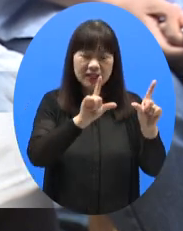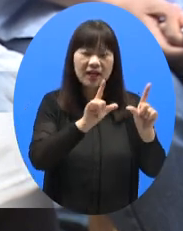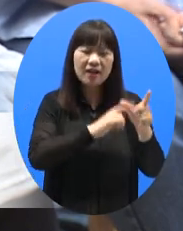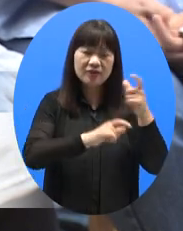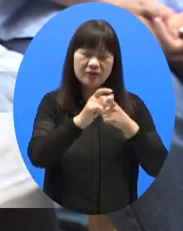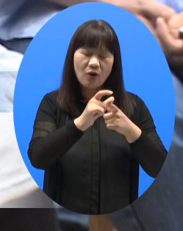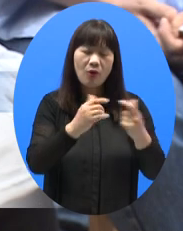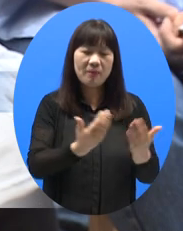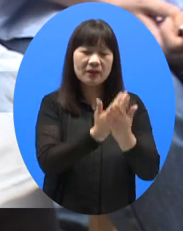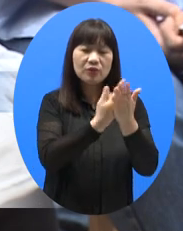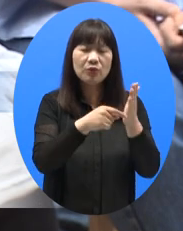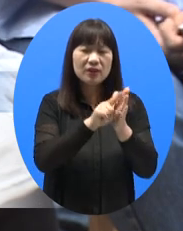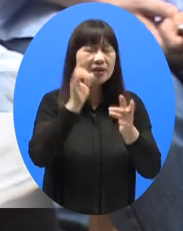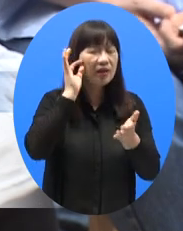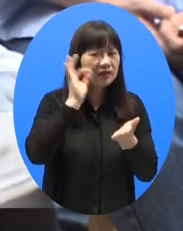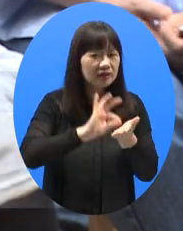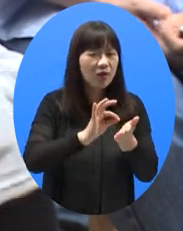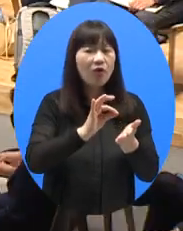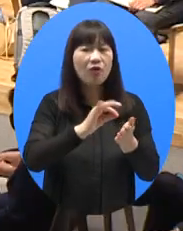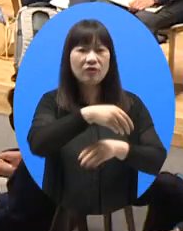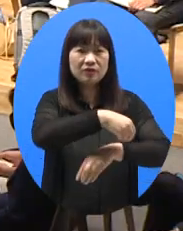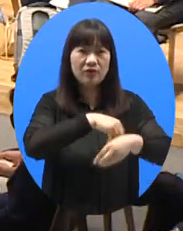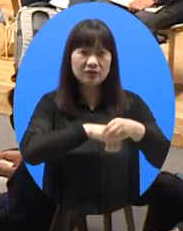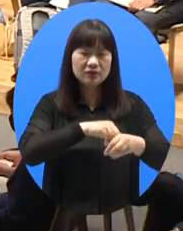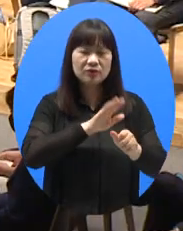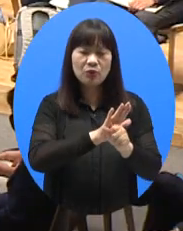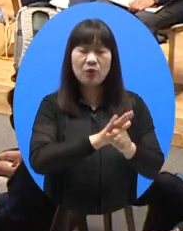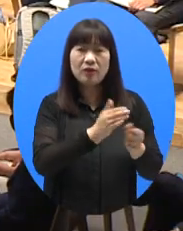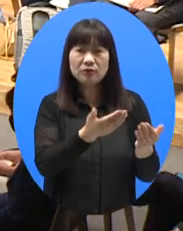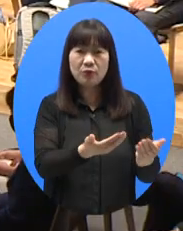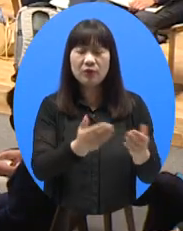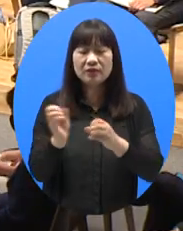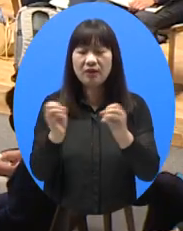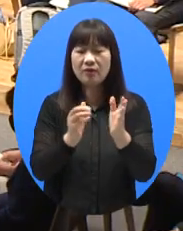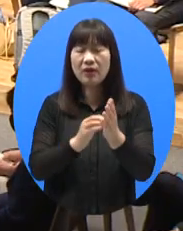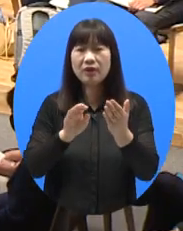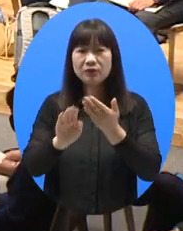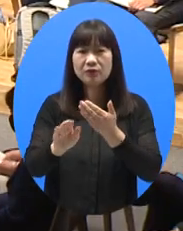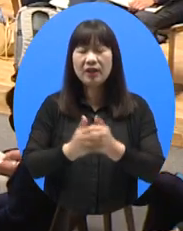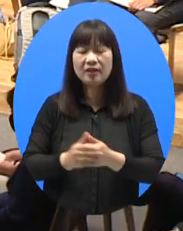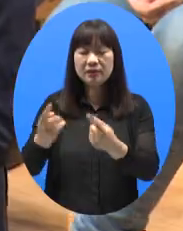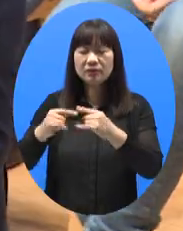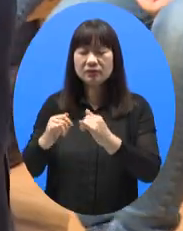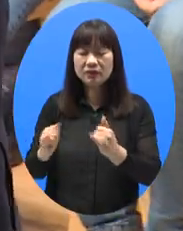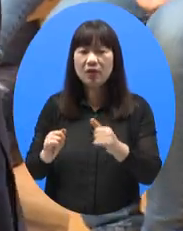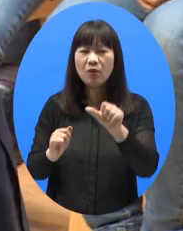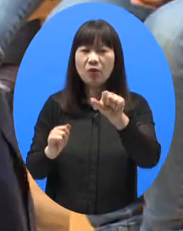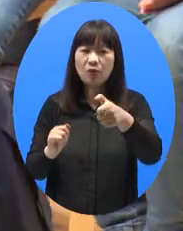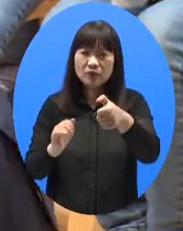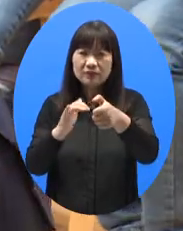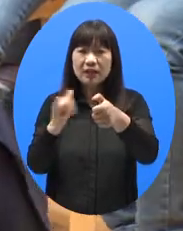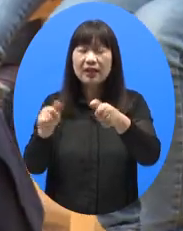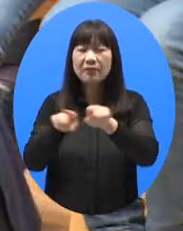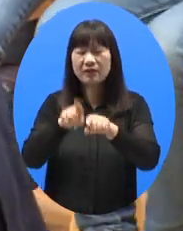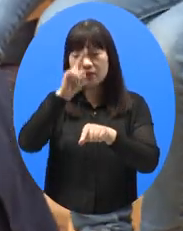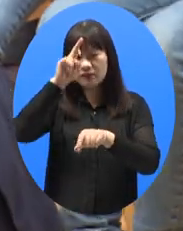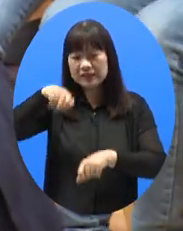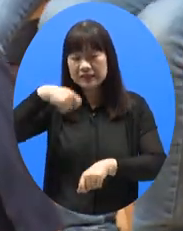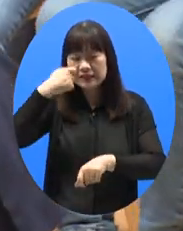신경 쓰겠고 적극 검토를 하도록 하겠습니다. 대담회를 마치고 김 지사는 참석자 50여 명과 점심을